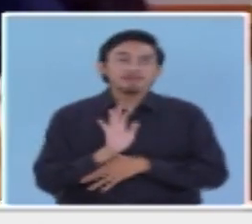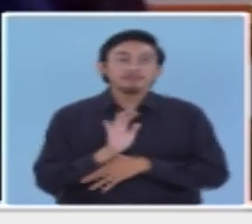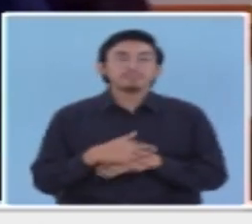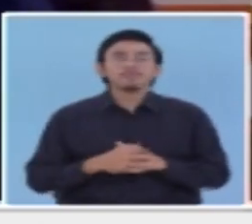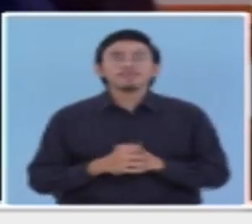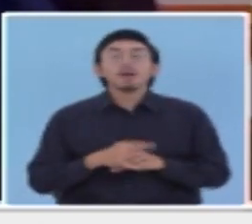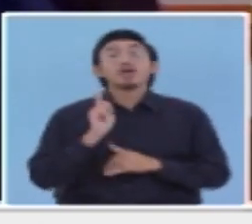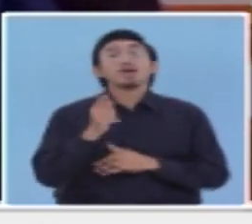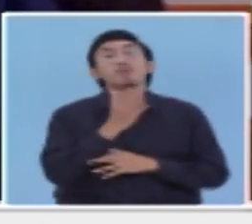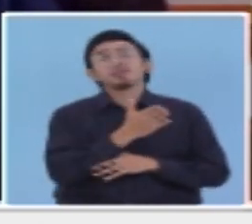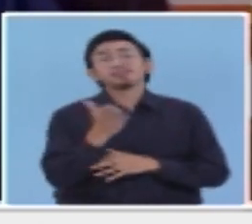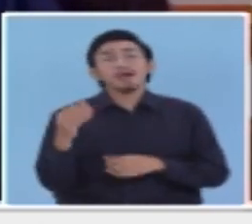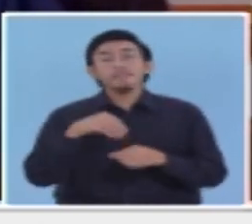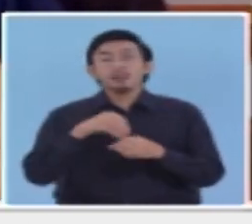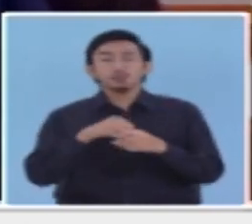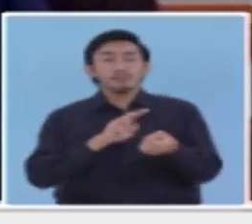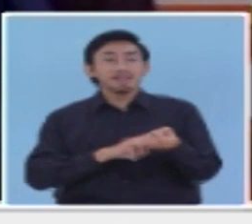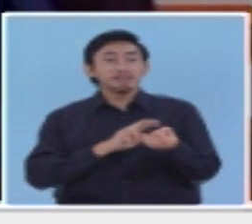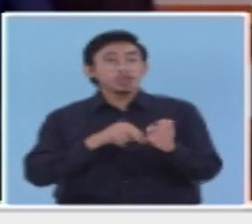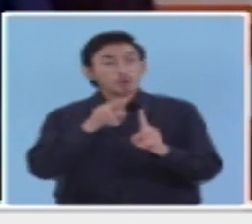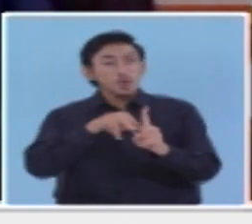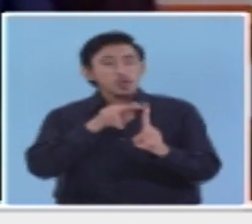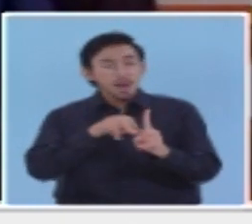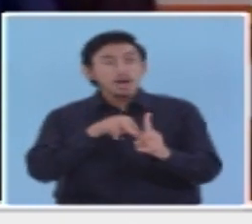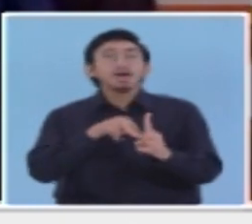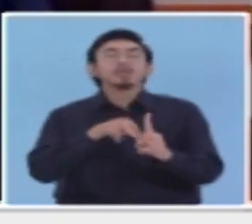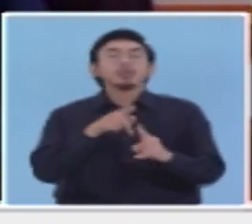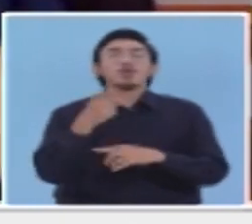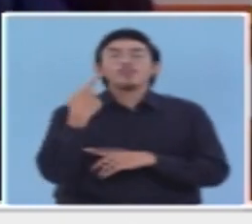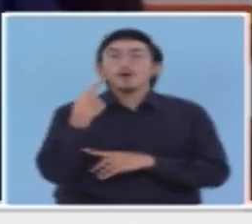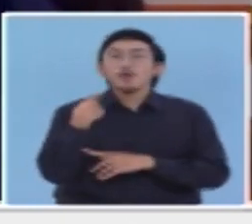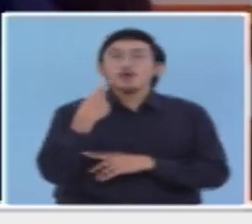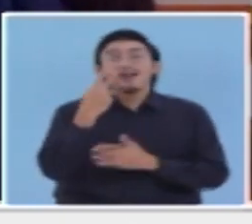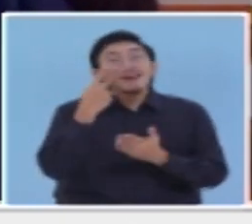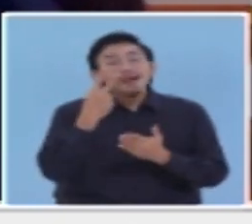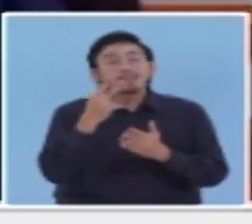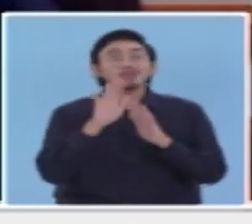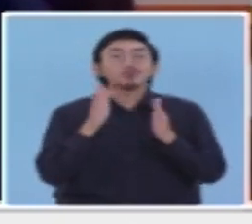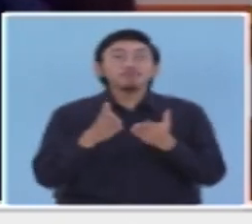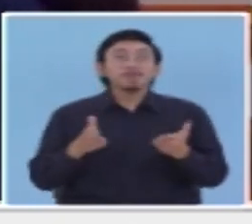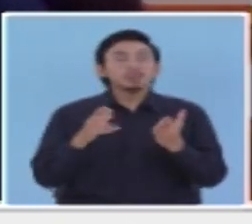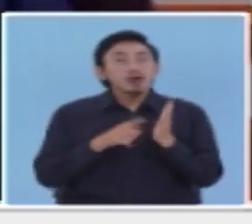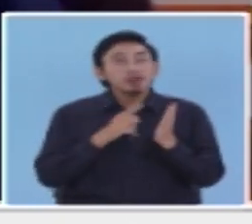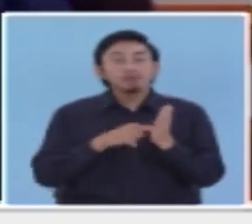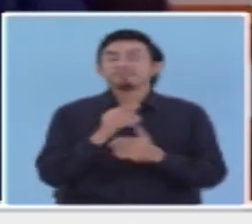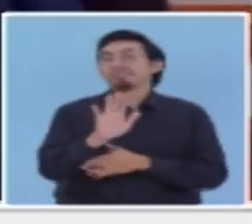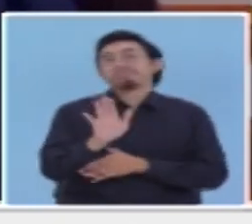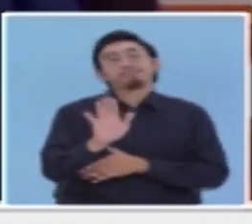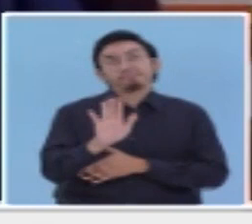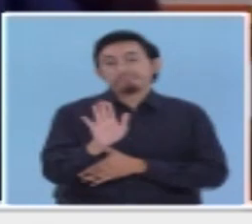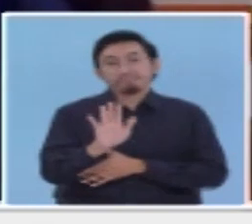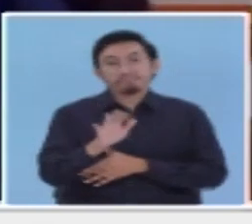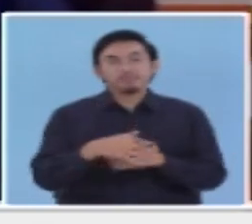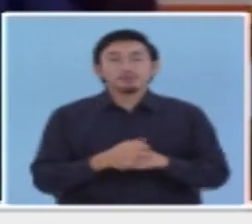PDP dan harus di rumah sakit, saya kasih tahu kalau untuk tidak mengecek sosmed. pertama. Kedua, bangun